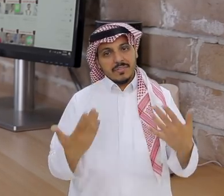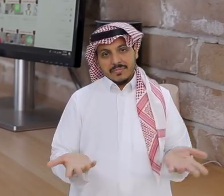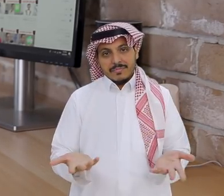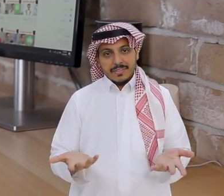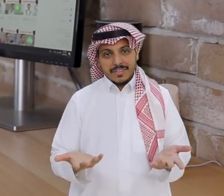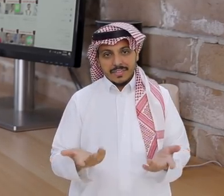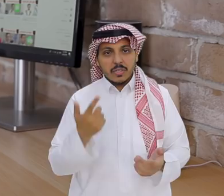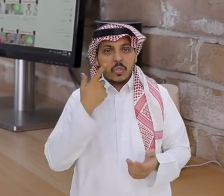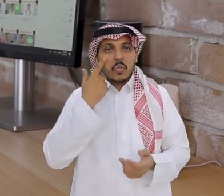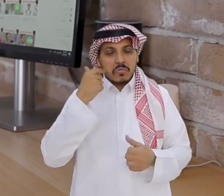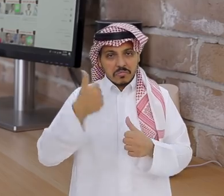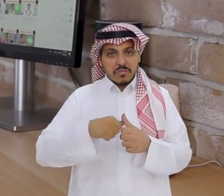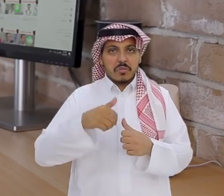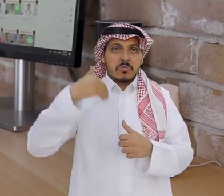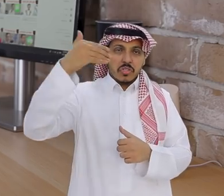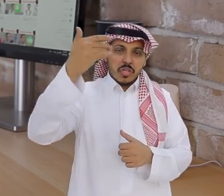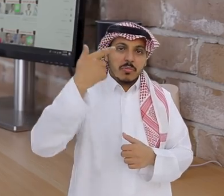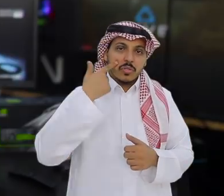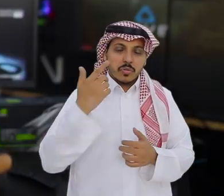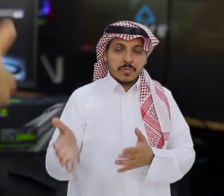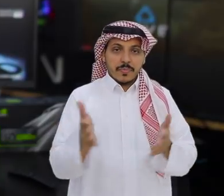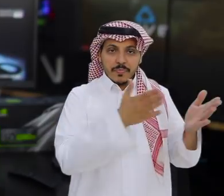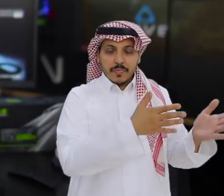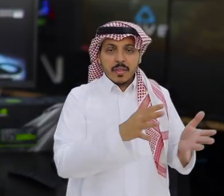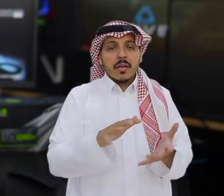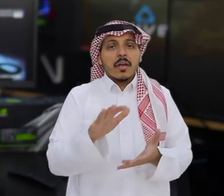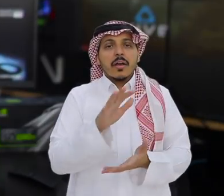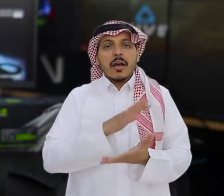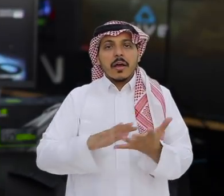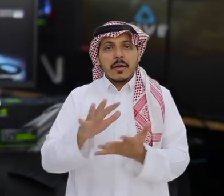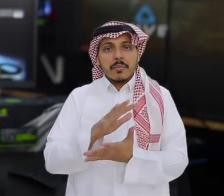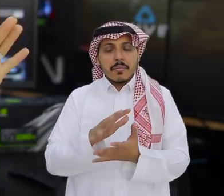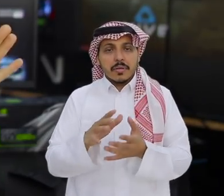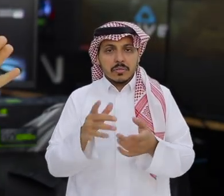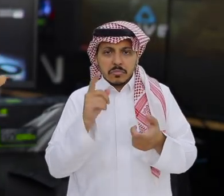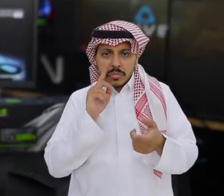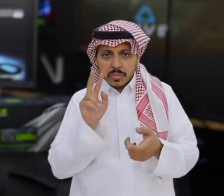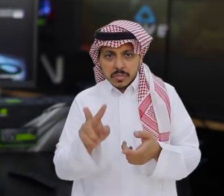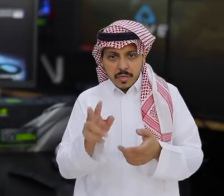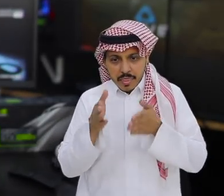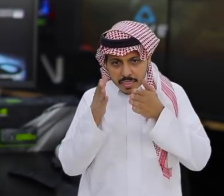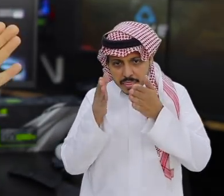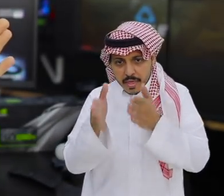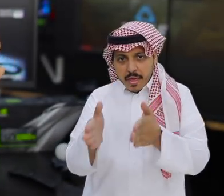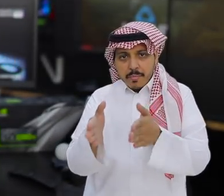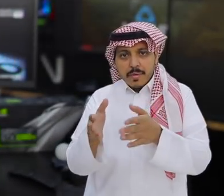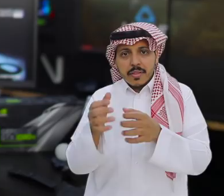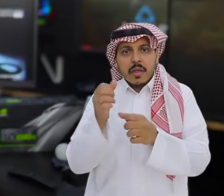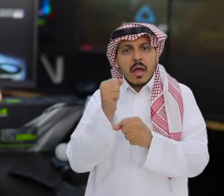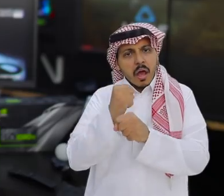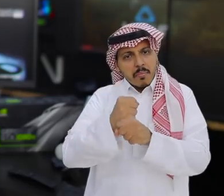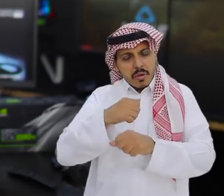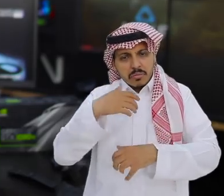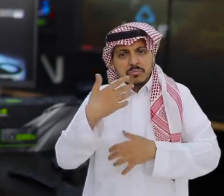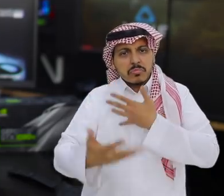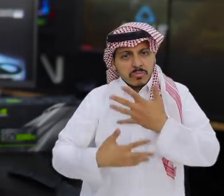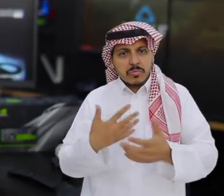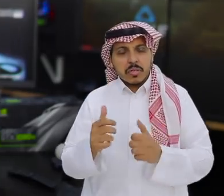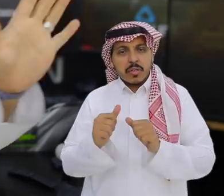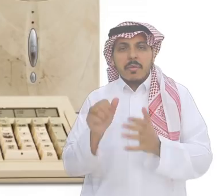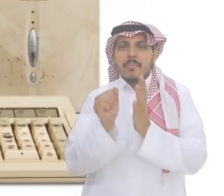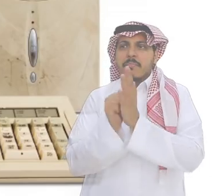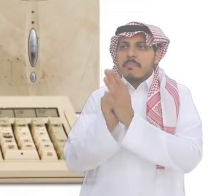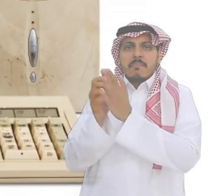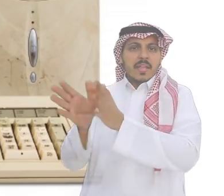كامل، فننتظر نشوف السيارات التلقائية وش يصير فيها. البي سي زمان كان يجي بشكل ثابت وموجه لفئة واحدة، اعمال وما اعمال